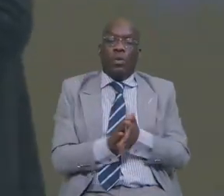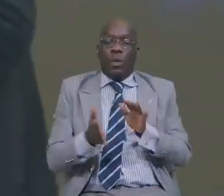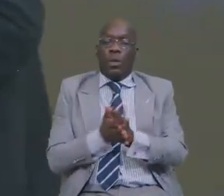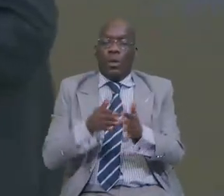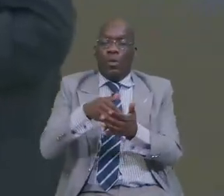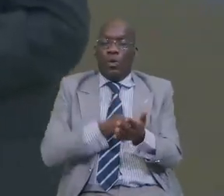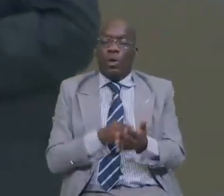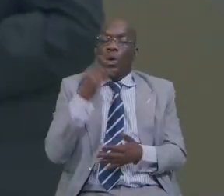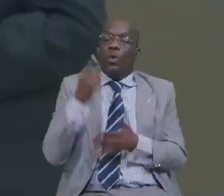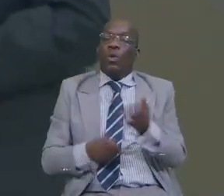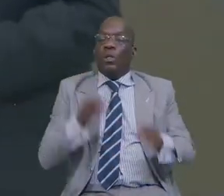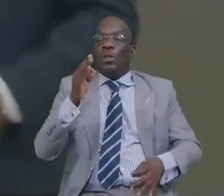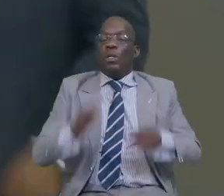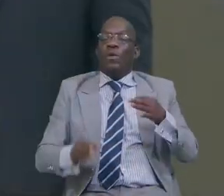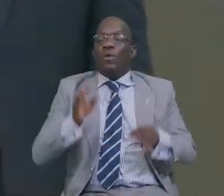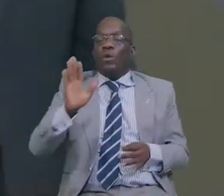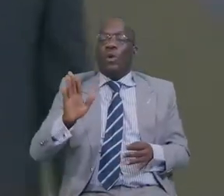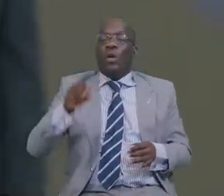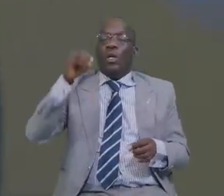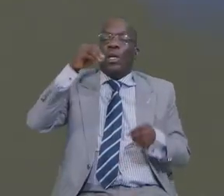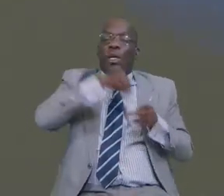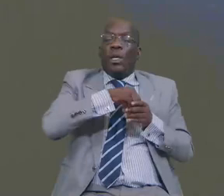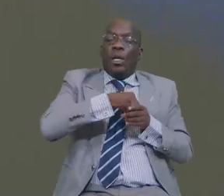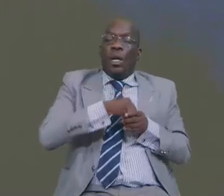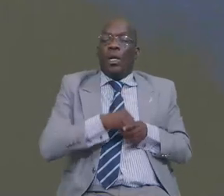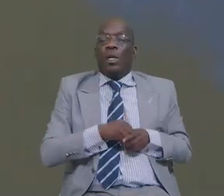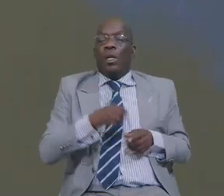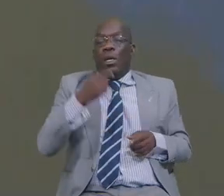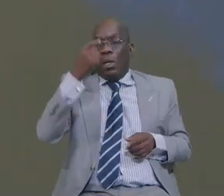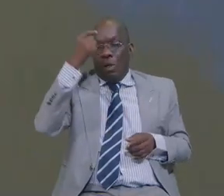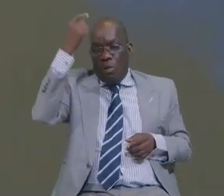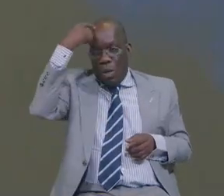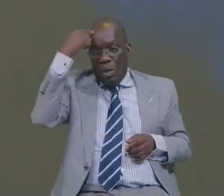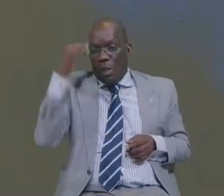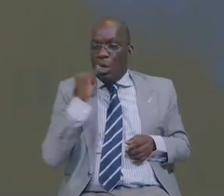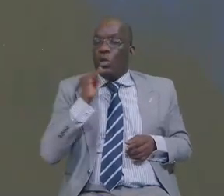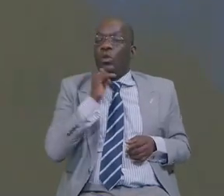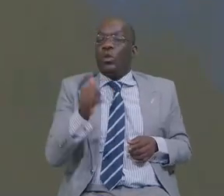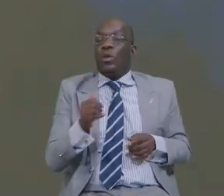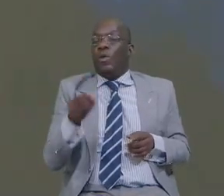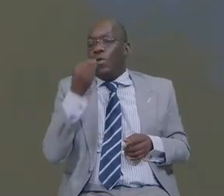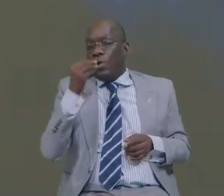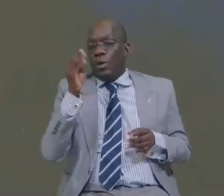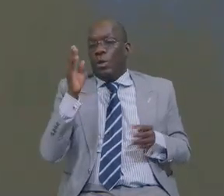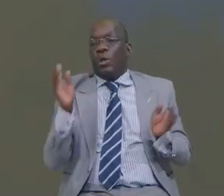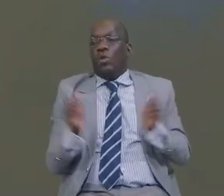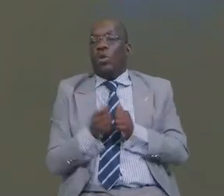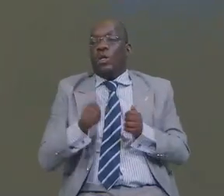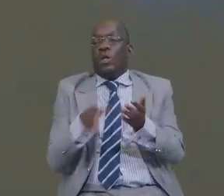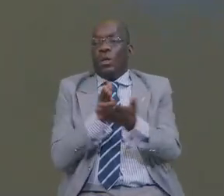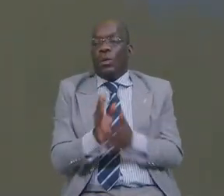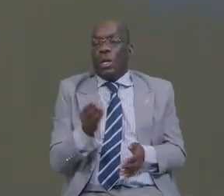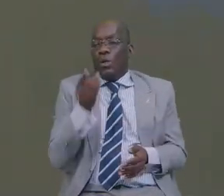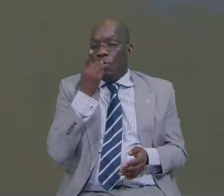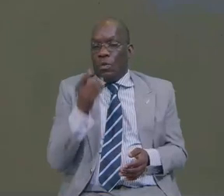faible. Et si ton homme extérieur n'est pas nourri par les repas appropriés, en